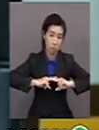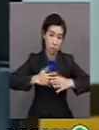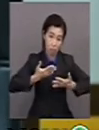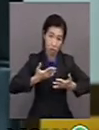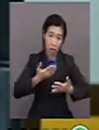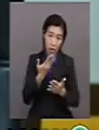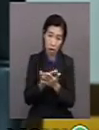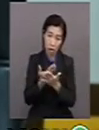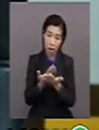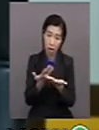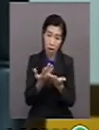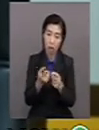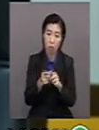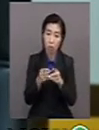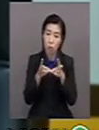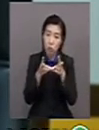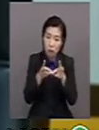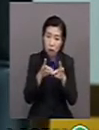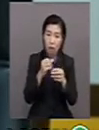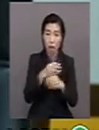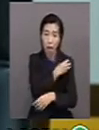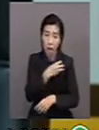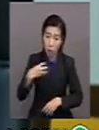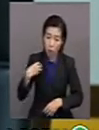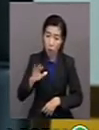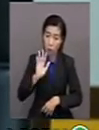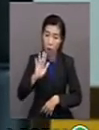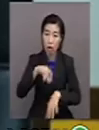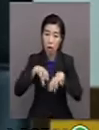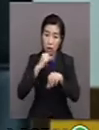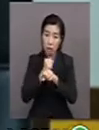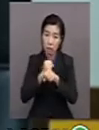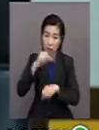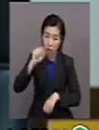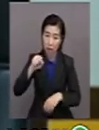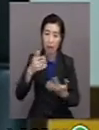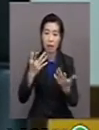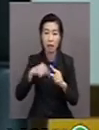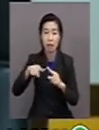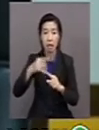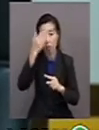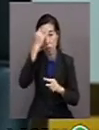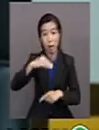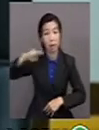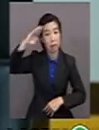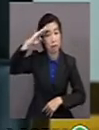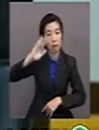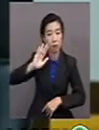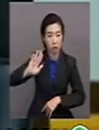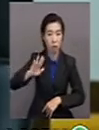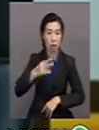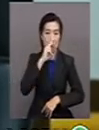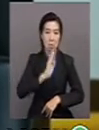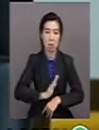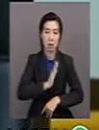เป็นแบบพิธีที่วิธีการทางการทูตเขาดำเนินการอยู่หรือไม่เพราะว่าทางการทหารเนี่ยเขาก็ถือเกียร